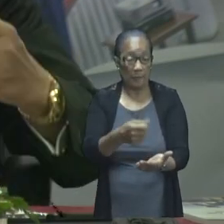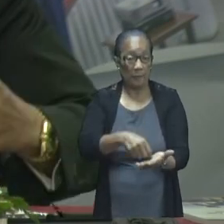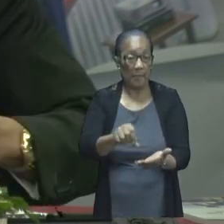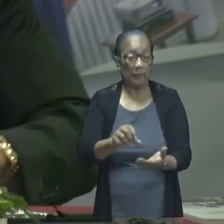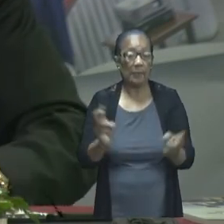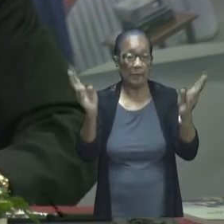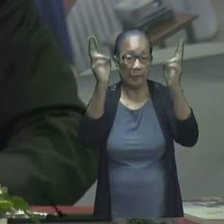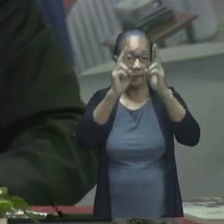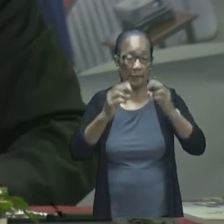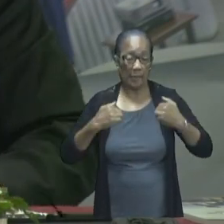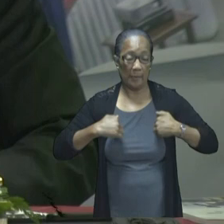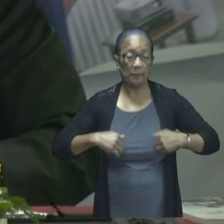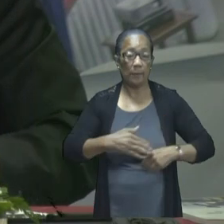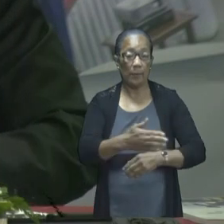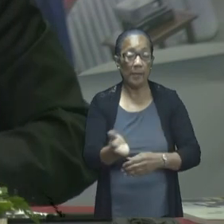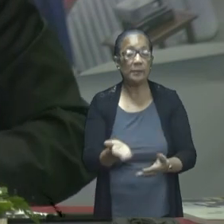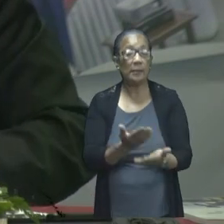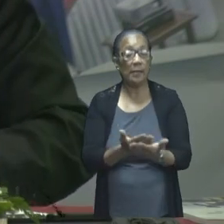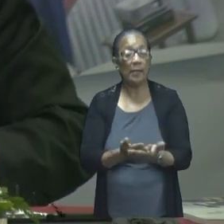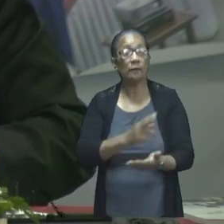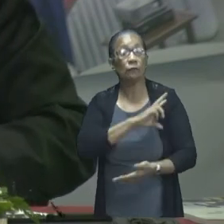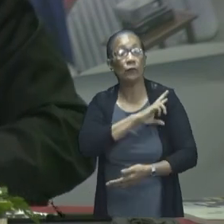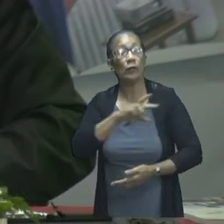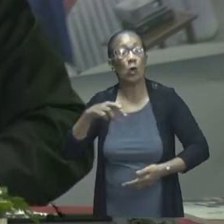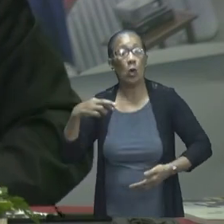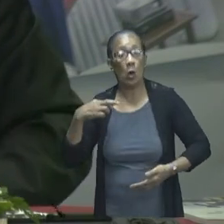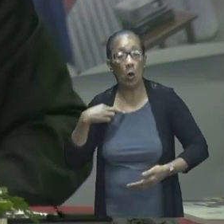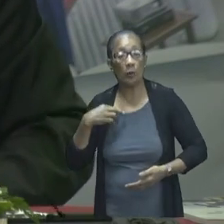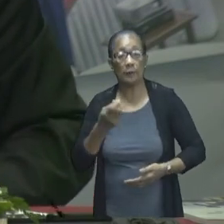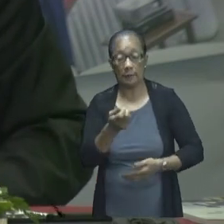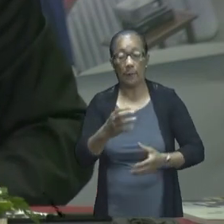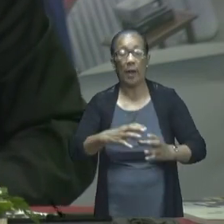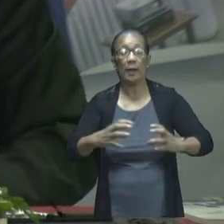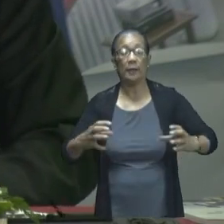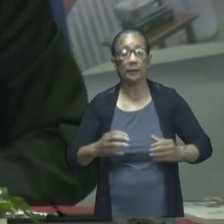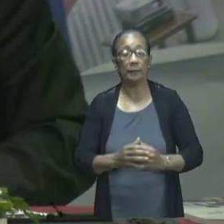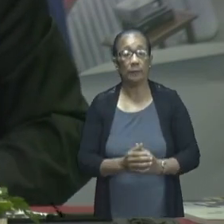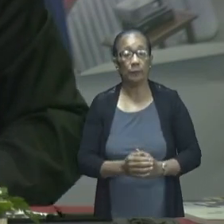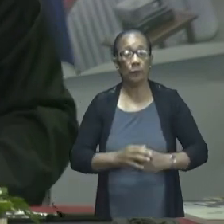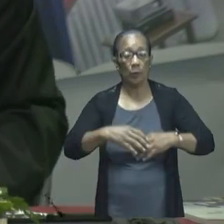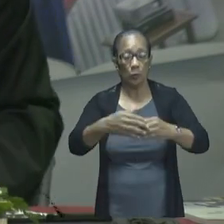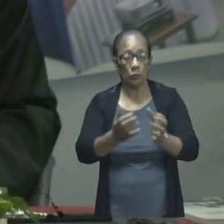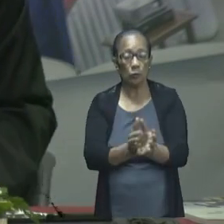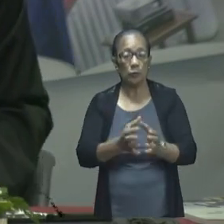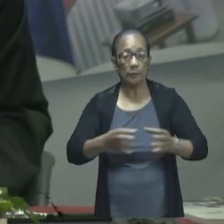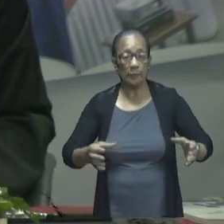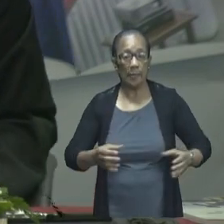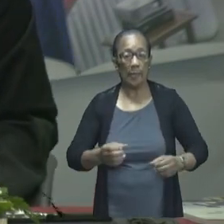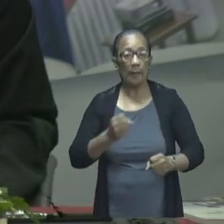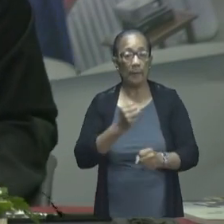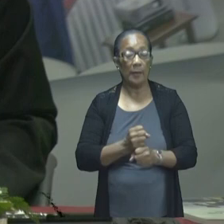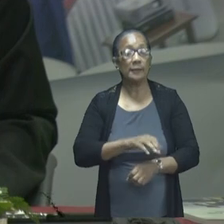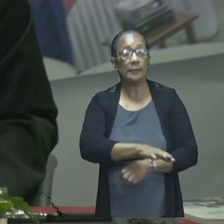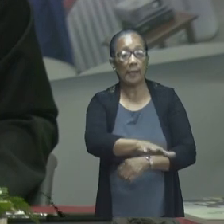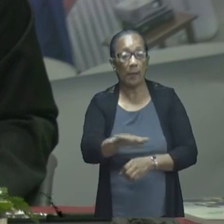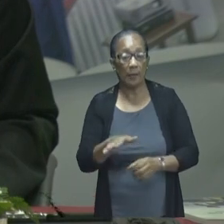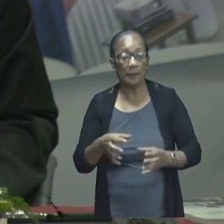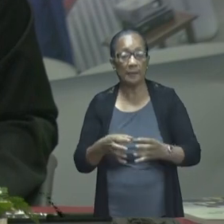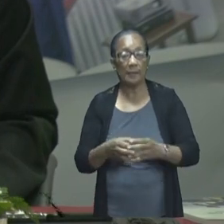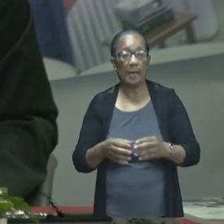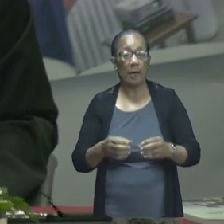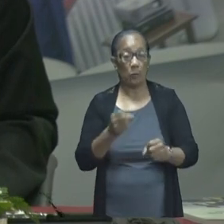internationale gemeenschap eist ook van onze banken sociale maatschappelijke samenwerking we